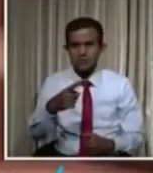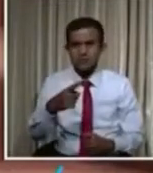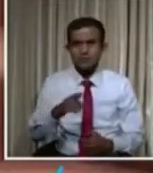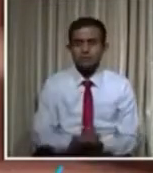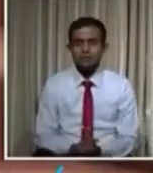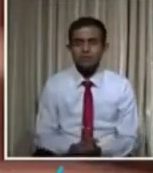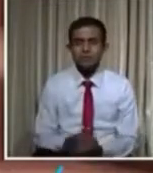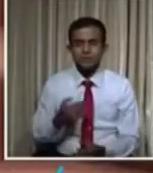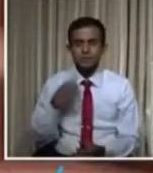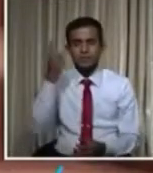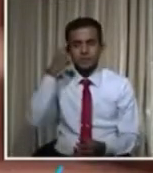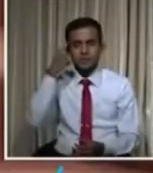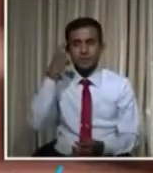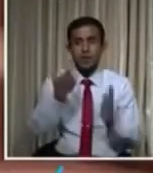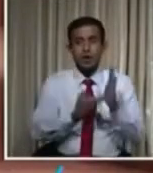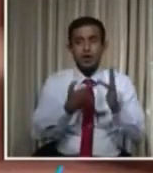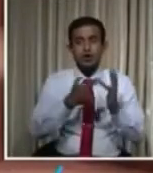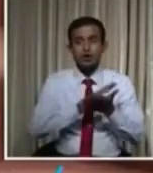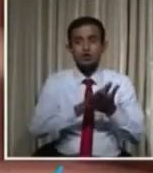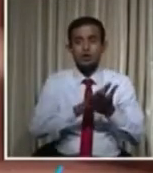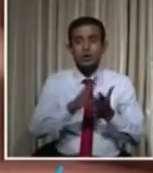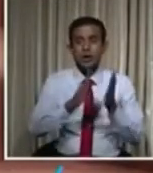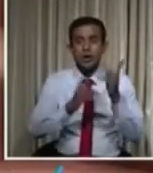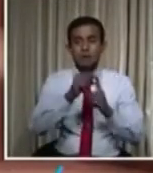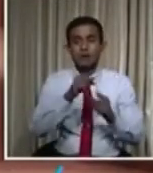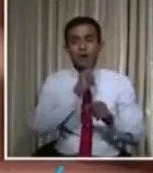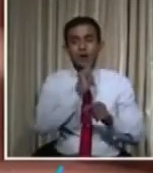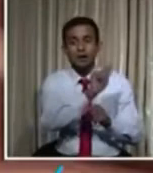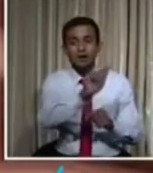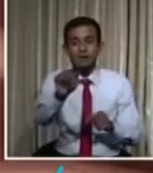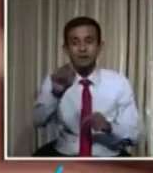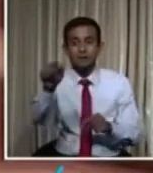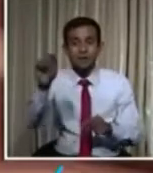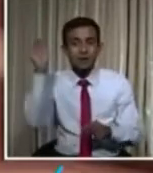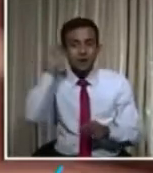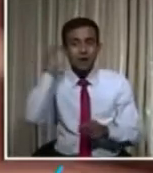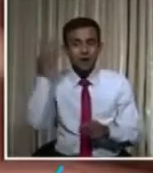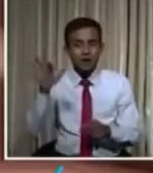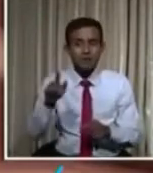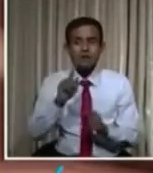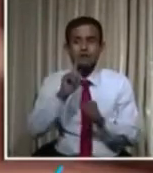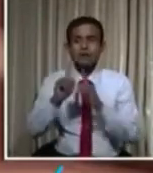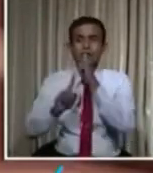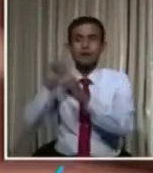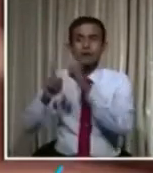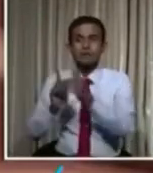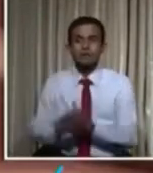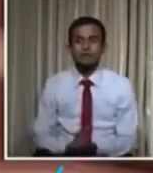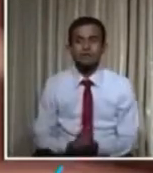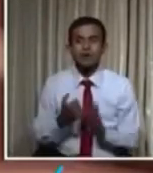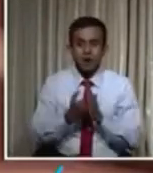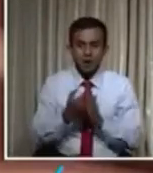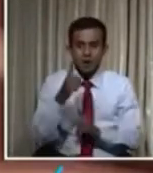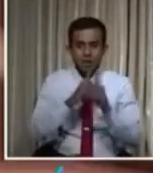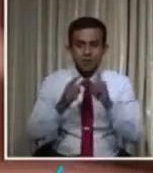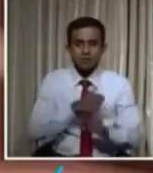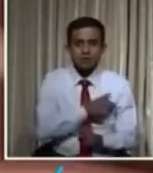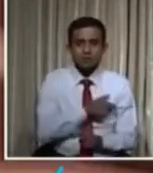එතකොට මම දන්නවා ඕක රොෂාන් නමිතුමා ඔබතුමාට ඕම එකක් කියලා ඒක තමයි ඔබතුමාගේ හුඟක් වෙලාවට එක එක ඒවා කියන්නේ ගරු